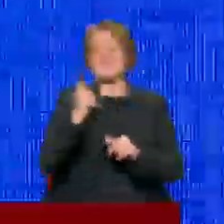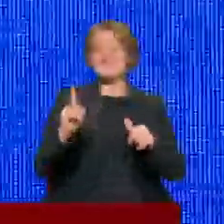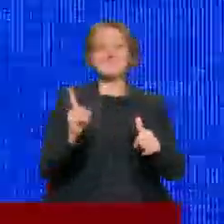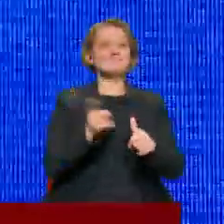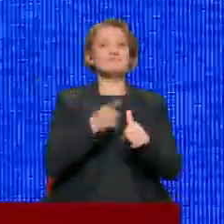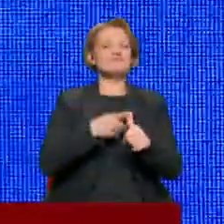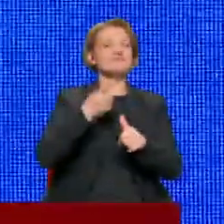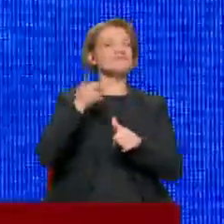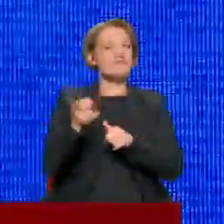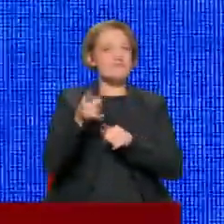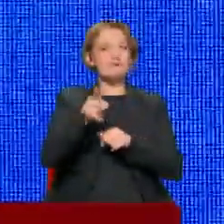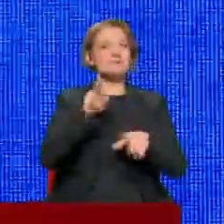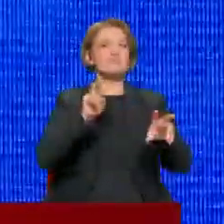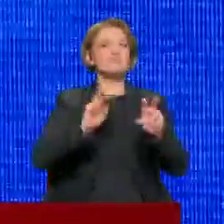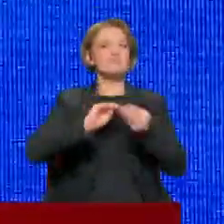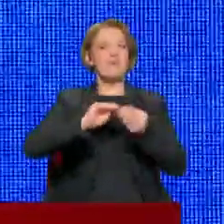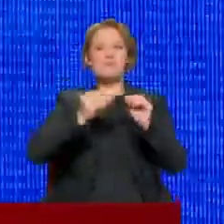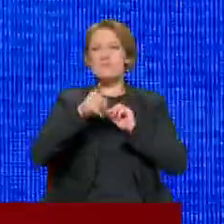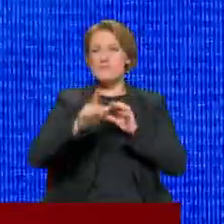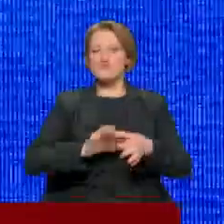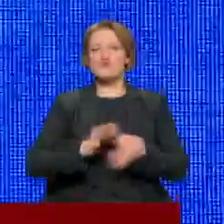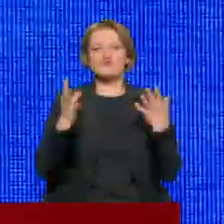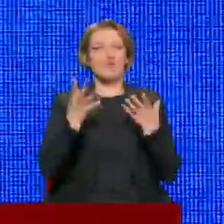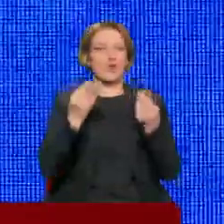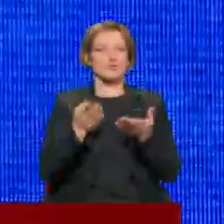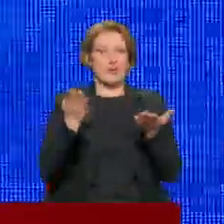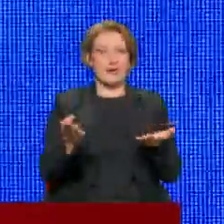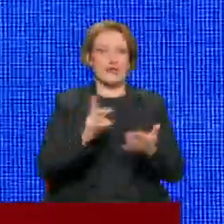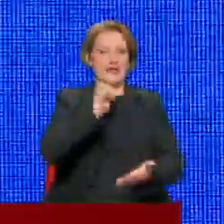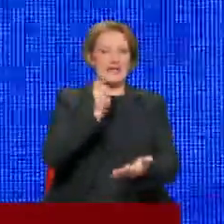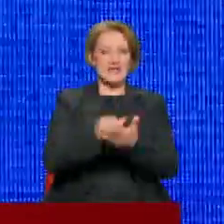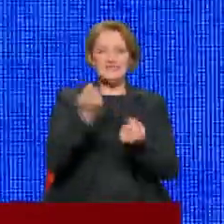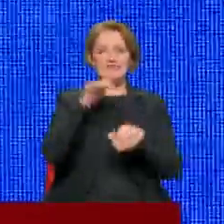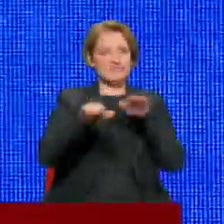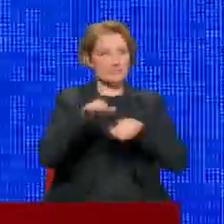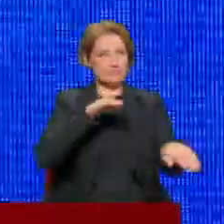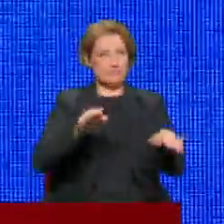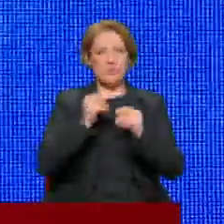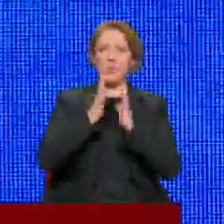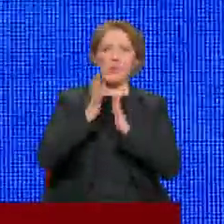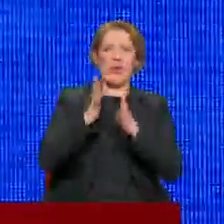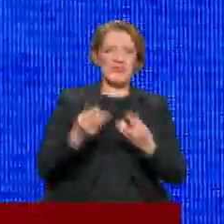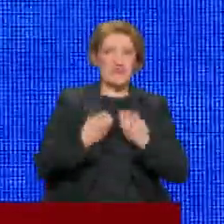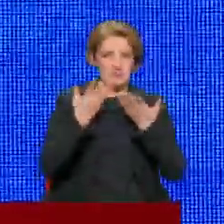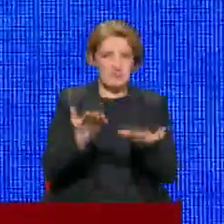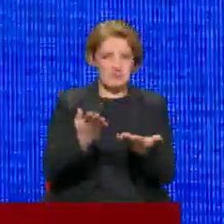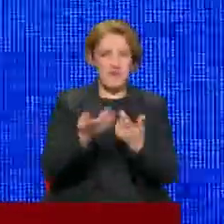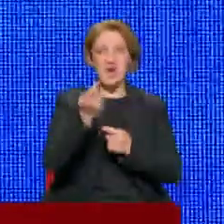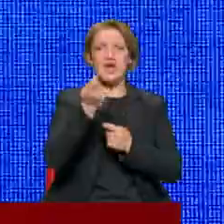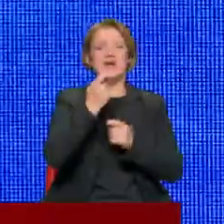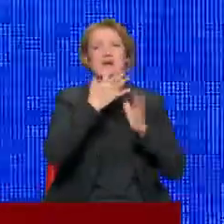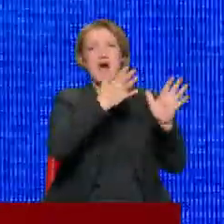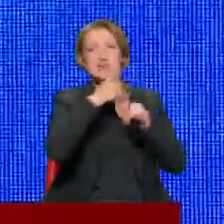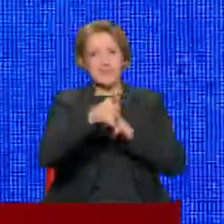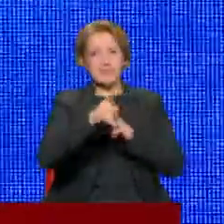önceliğini Bu meselenin çözümü oluşturuyor yatırım istihdam üretim ihracat ve